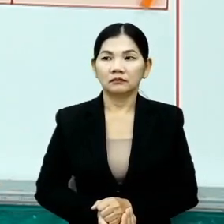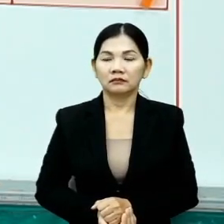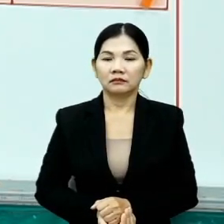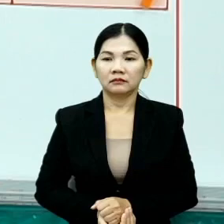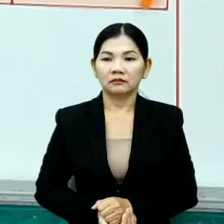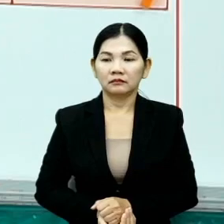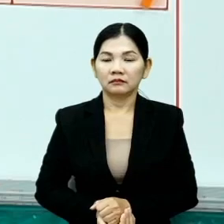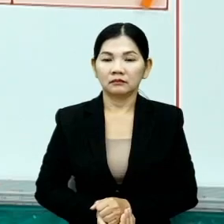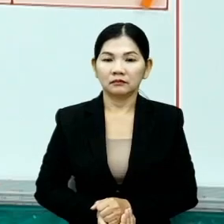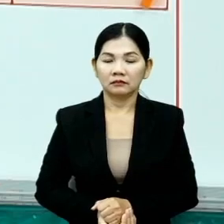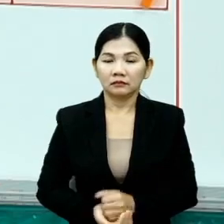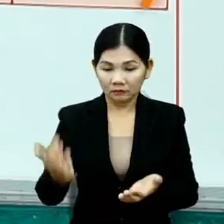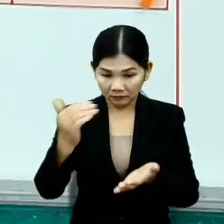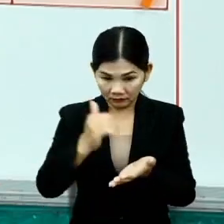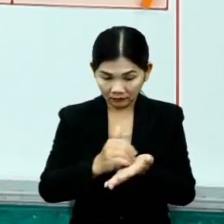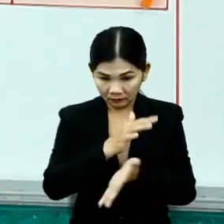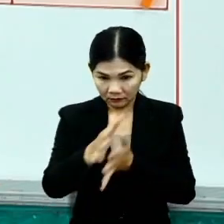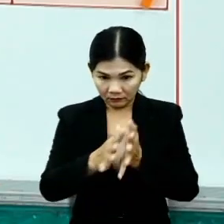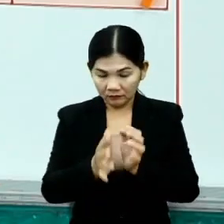anh làng